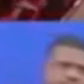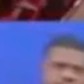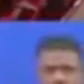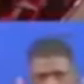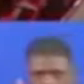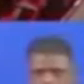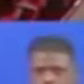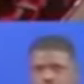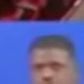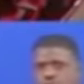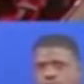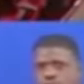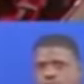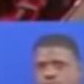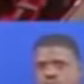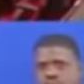Rosemary